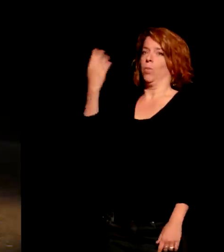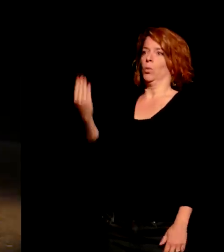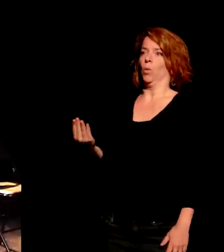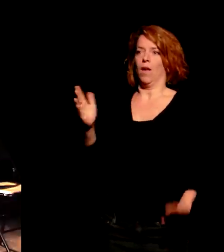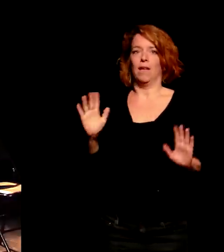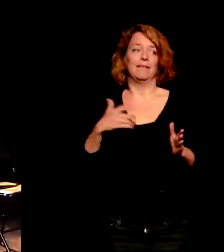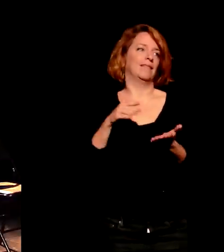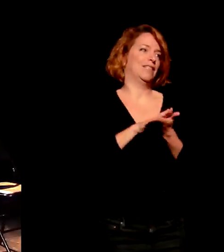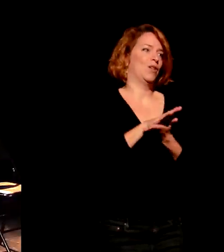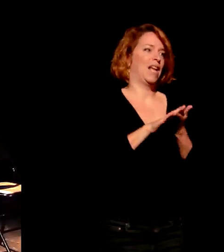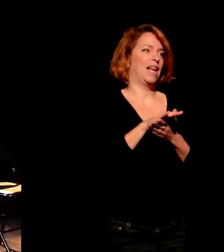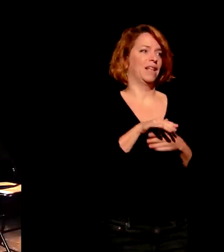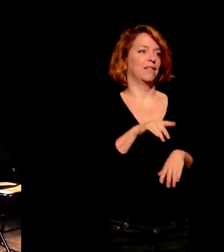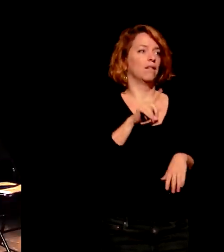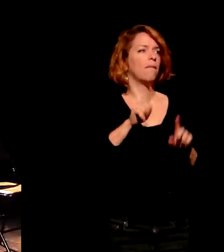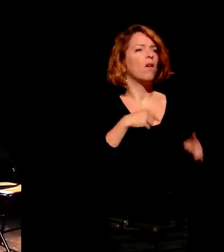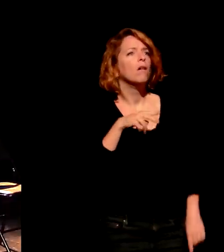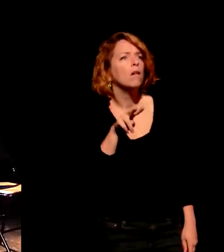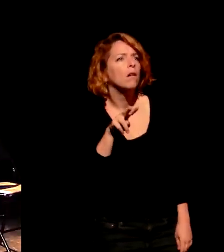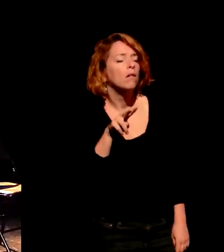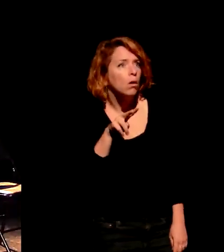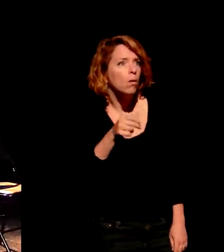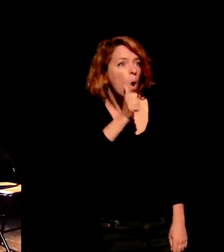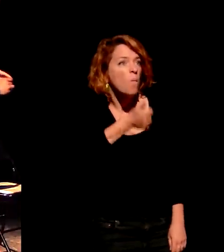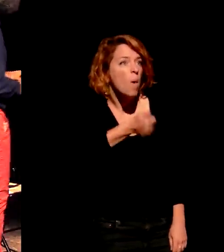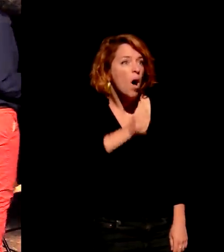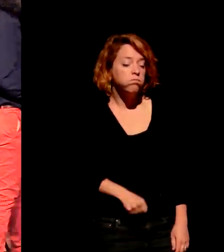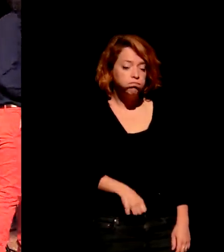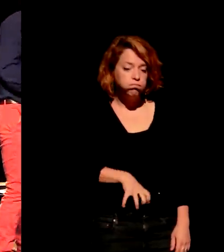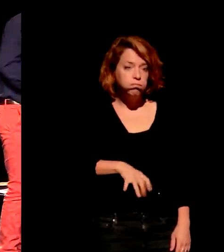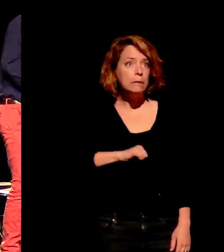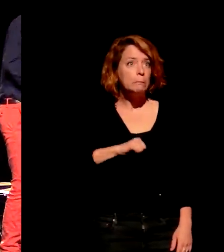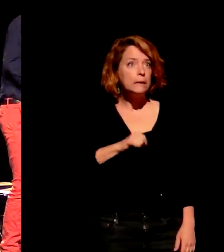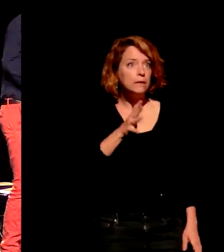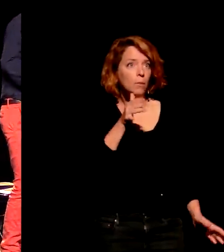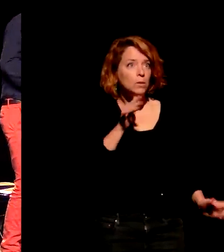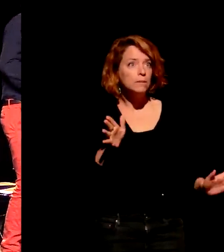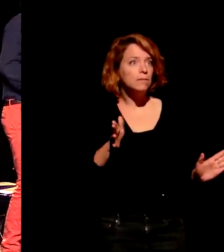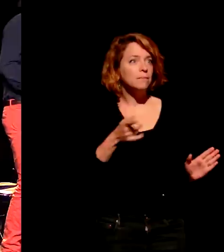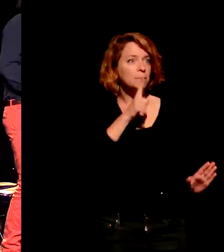Donc, désolé, des gens ils me disent à la fin, mais comment t'as fait pour pas aller aux toilettes pendant la conférence?